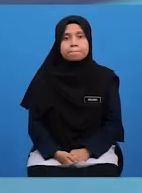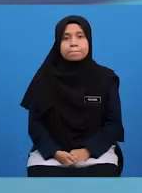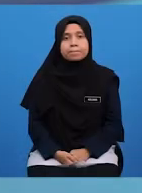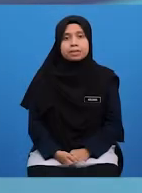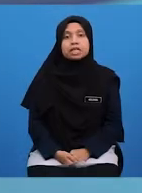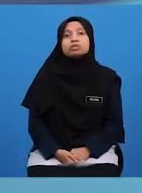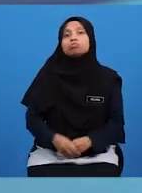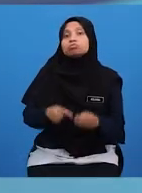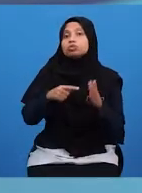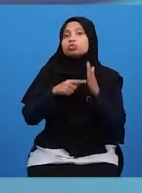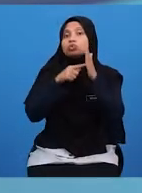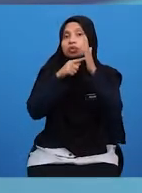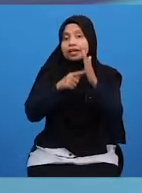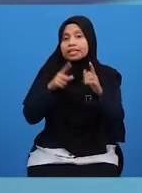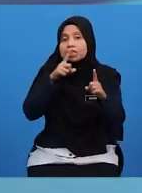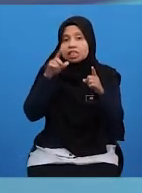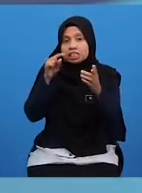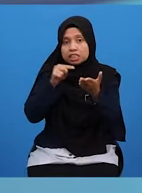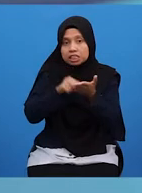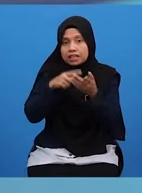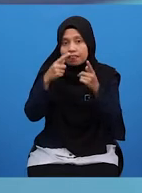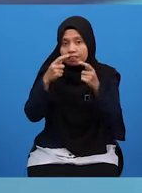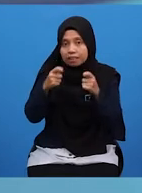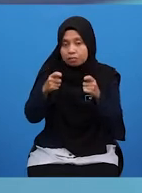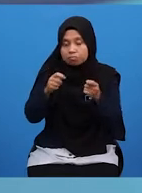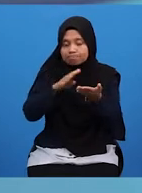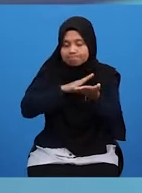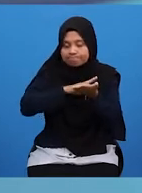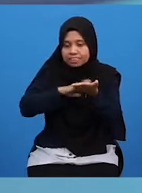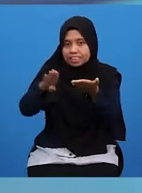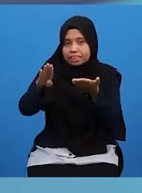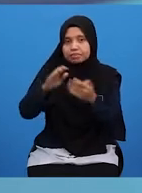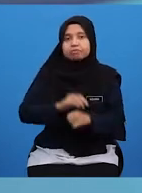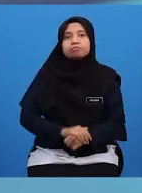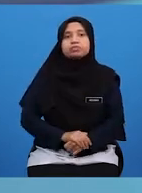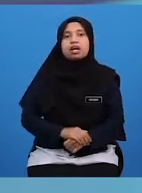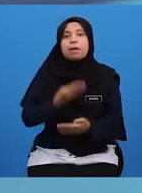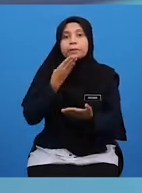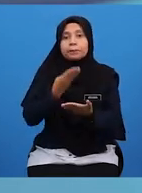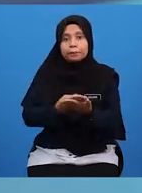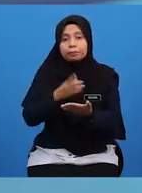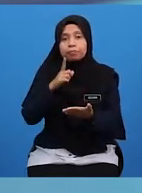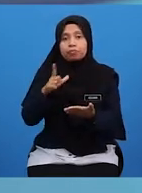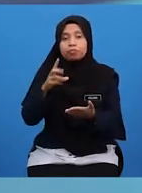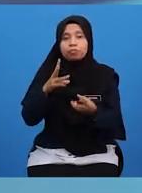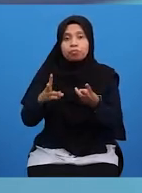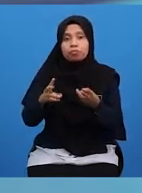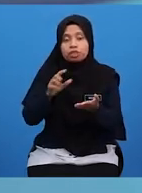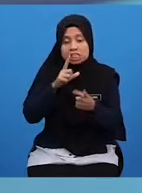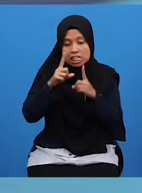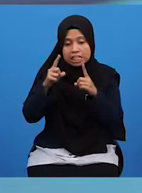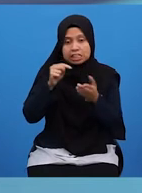Ia menandakan lilin ini benar-benar bersih. Baiklah, walaupun lilin ini kelihatan